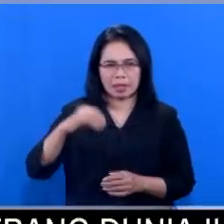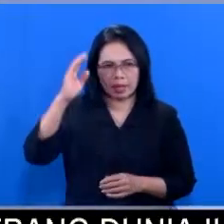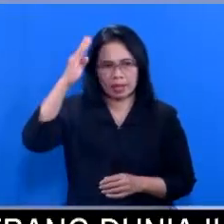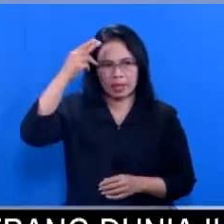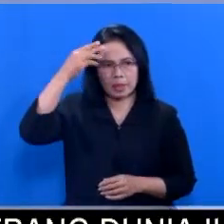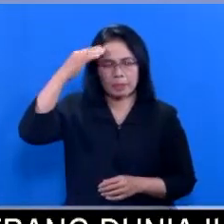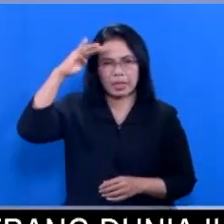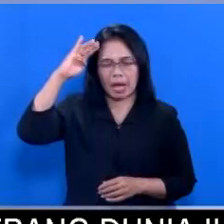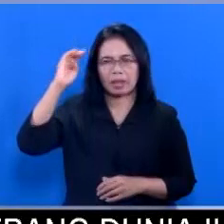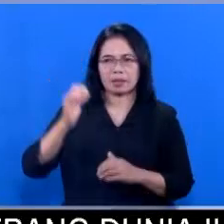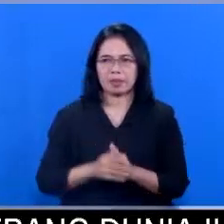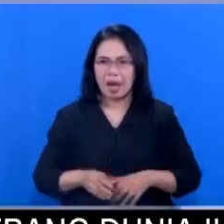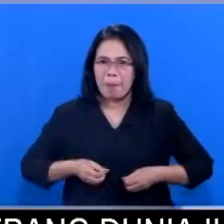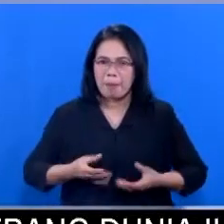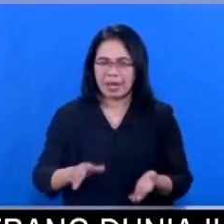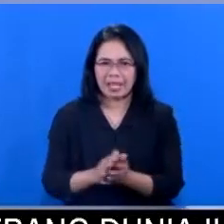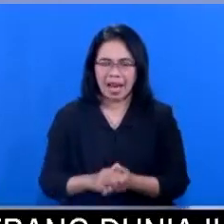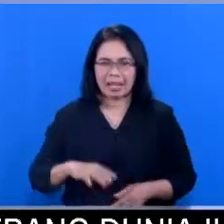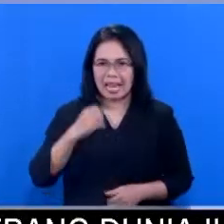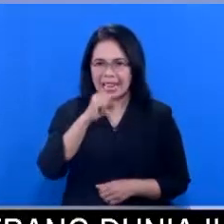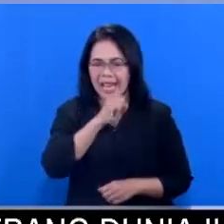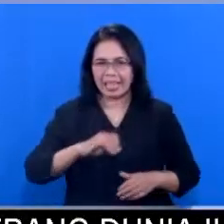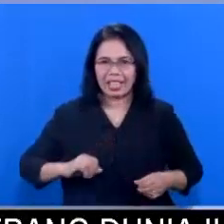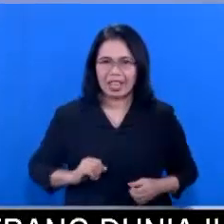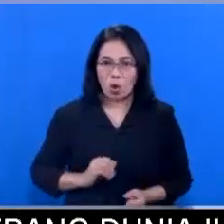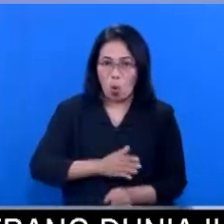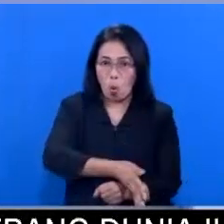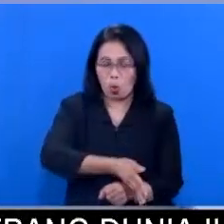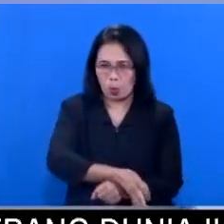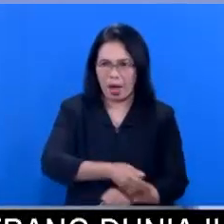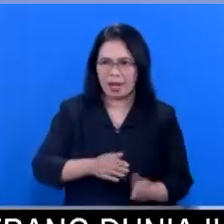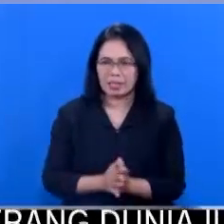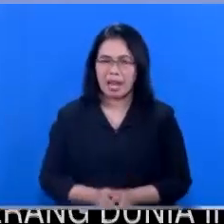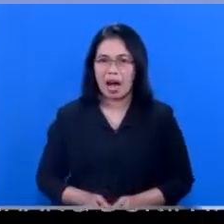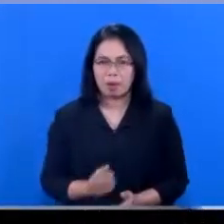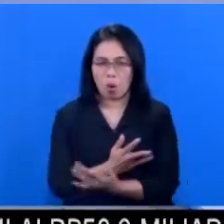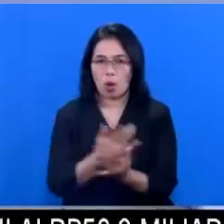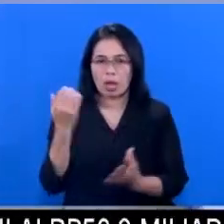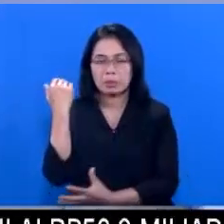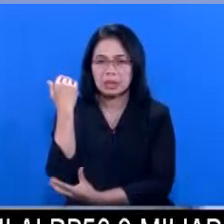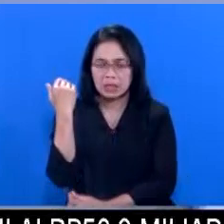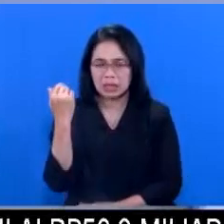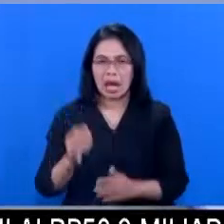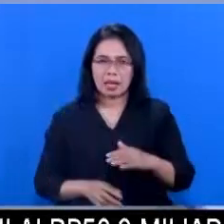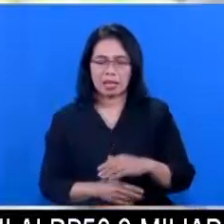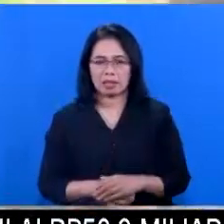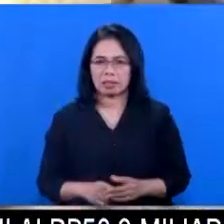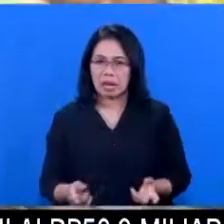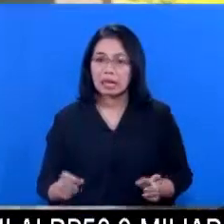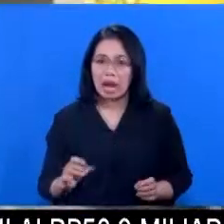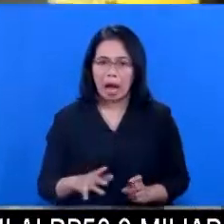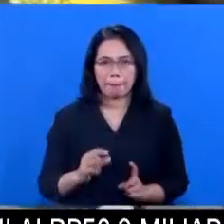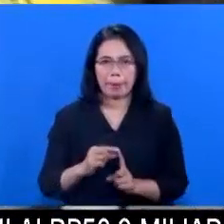paket daging kurban serta sembako kepada warga miskin dan terdampak PPKM darurat dengan cara door-to-door.